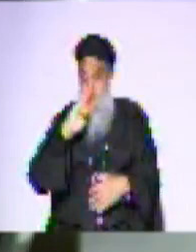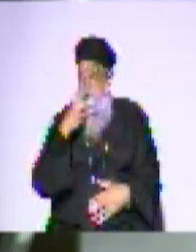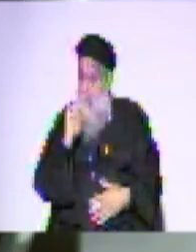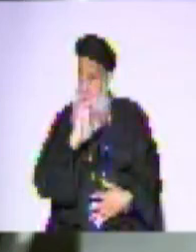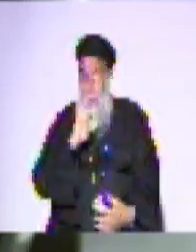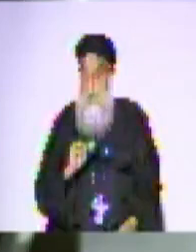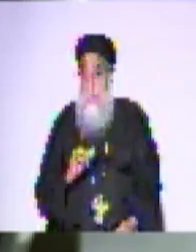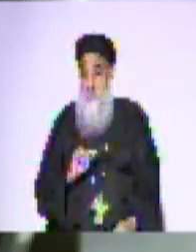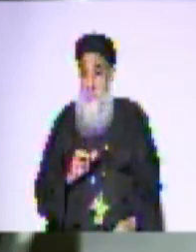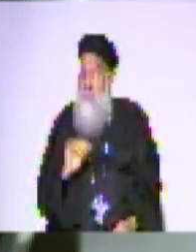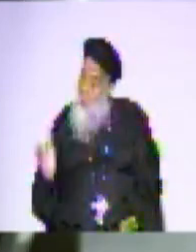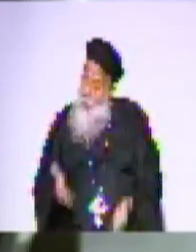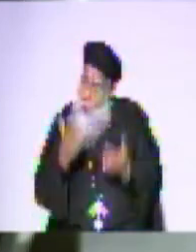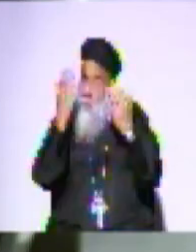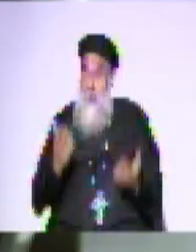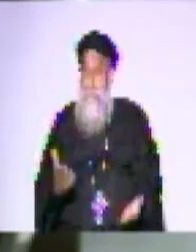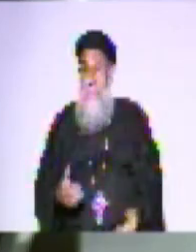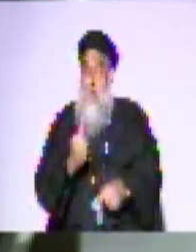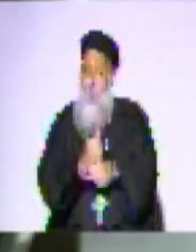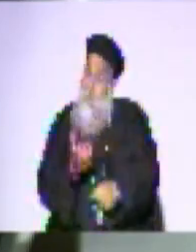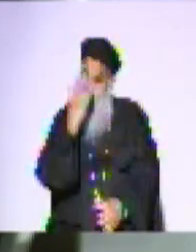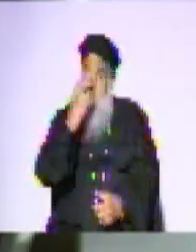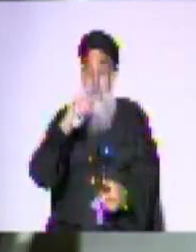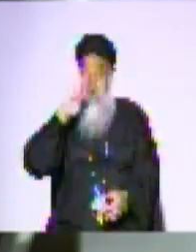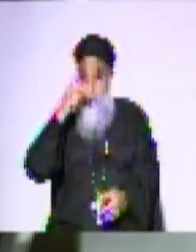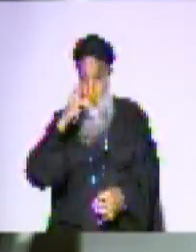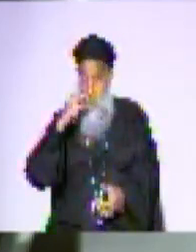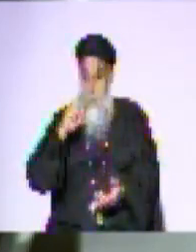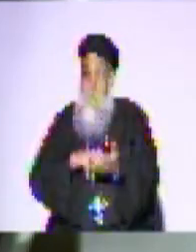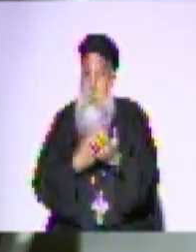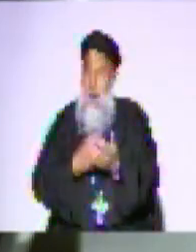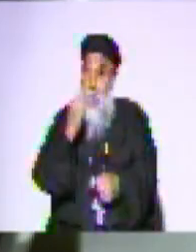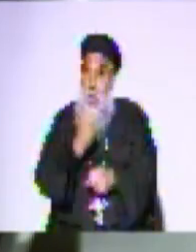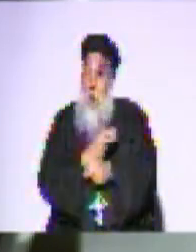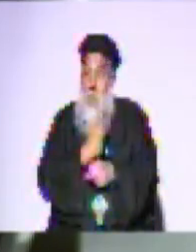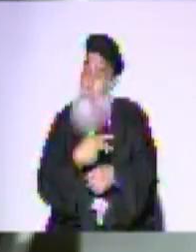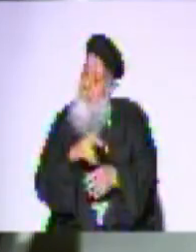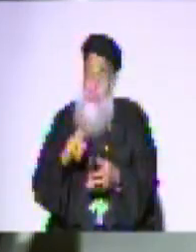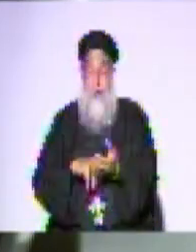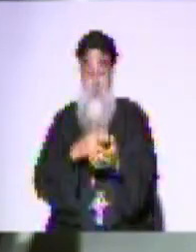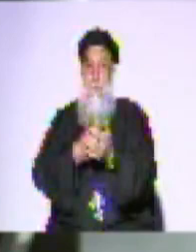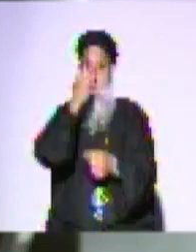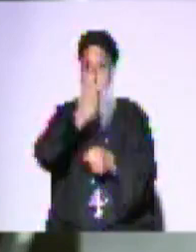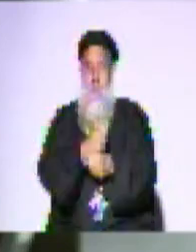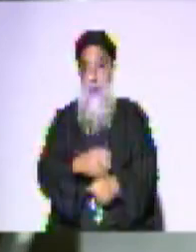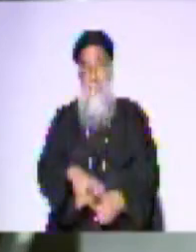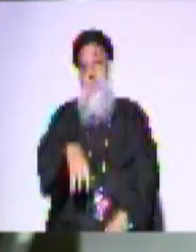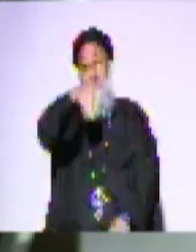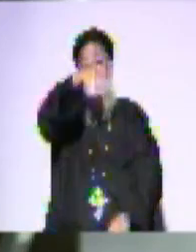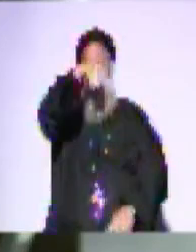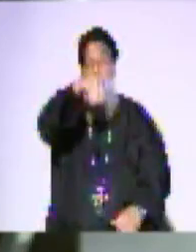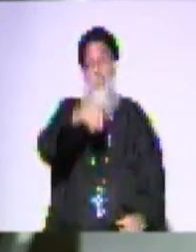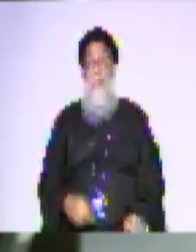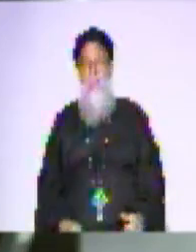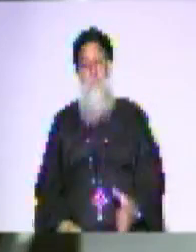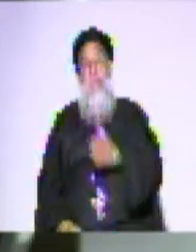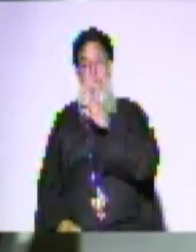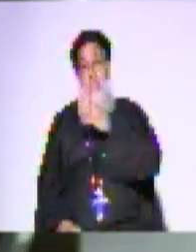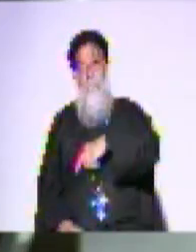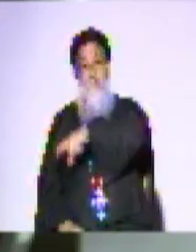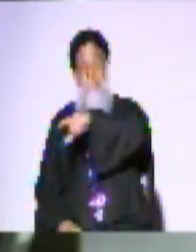يعني نتيجة ضعفه، بيقوم تاني. كل مرة تسقط قم فتخلص، الآباء قالوا